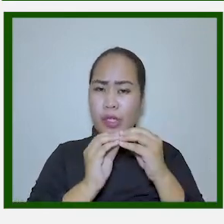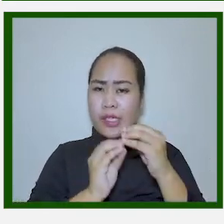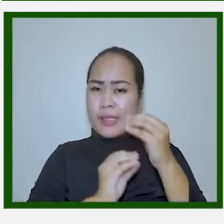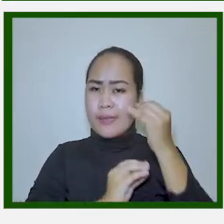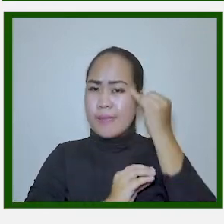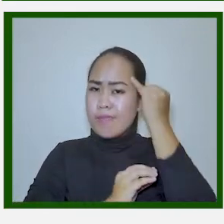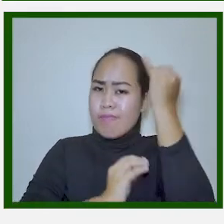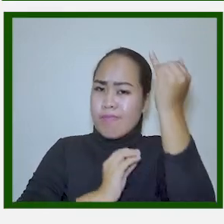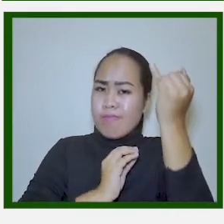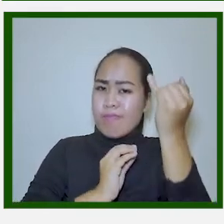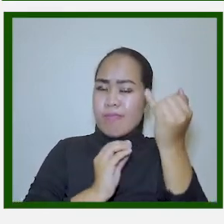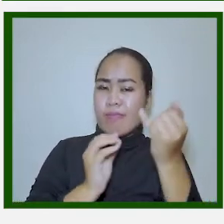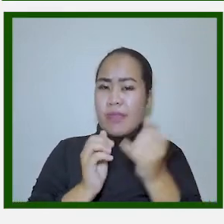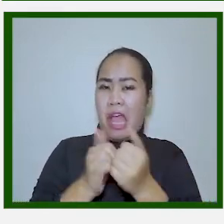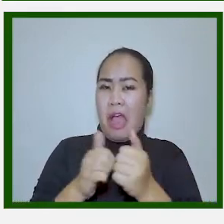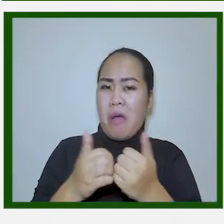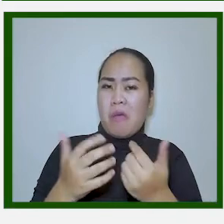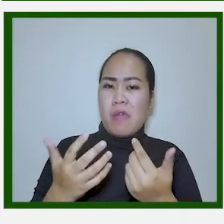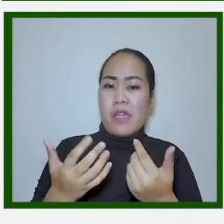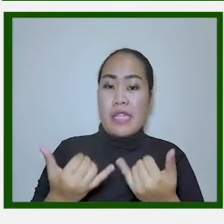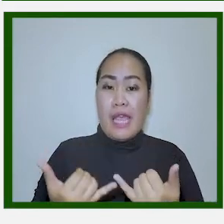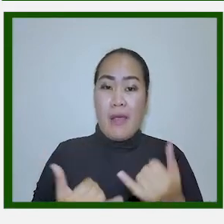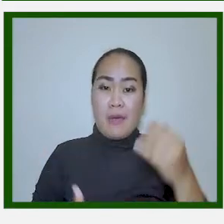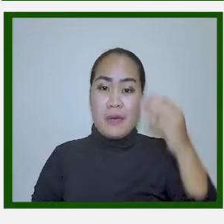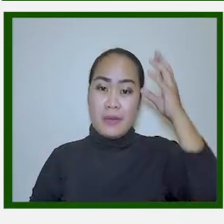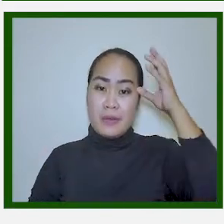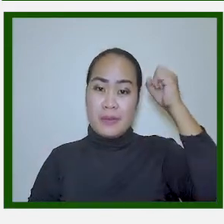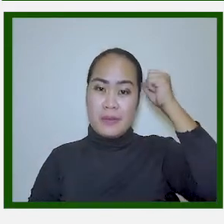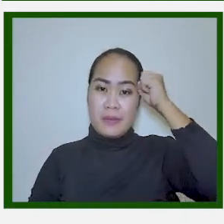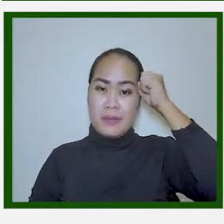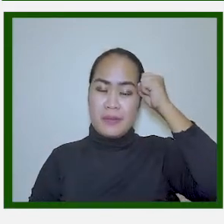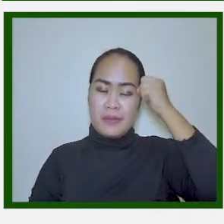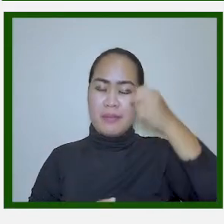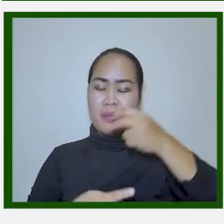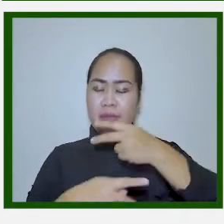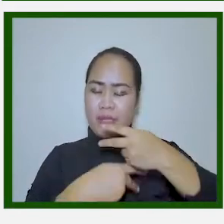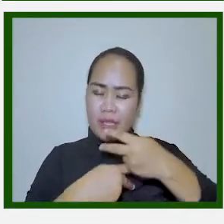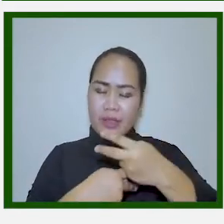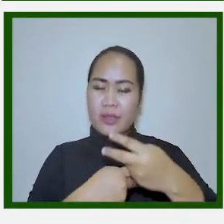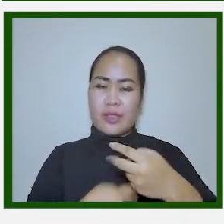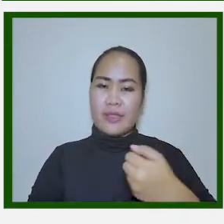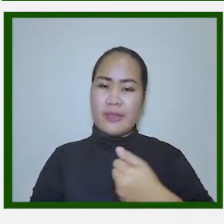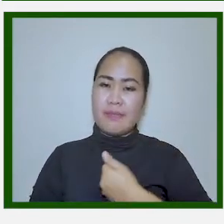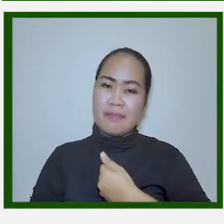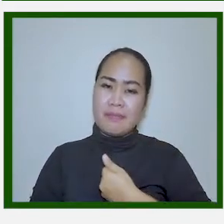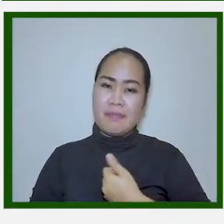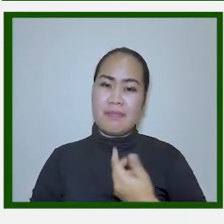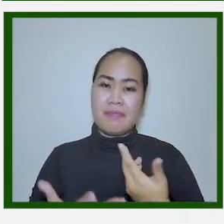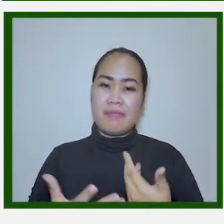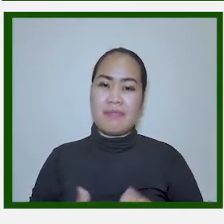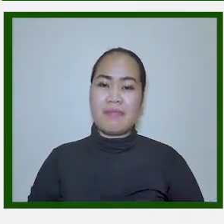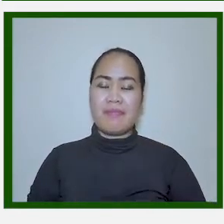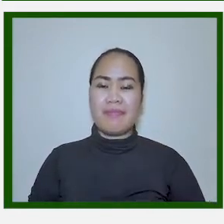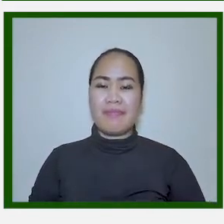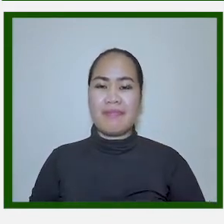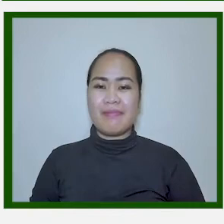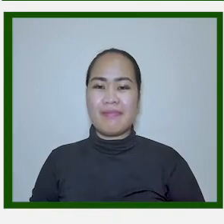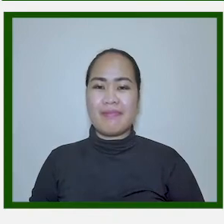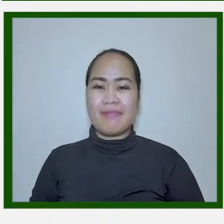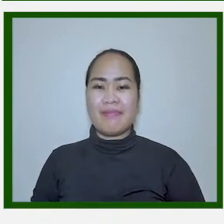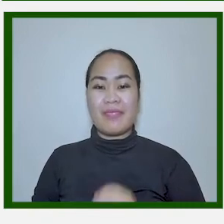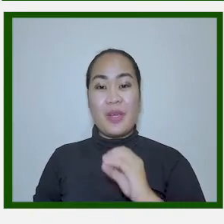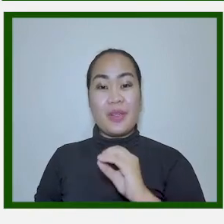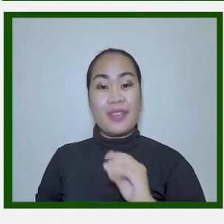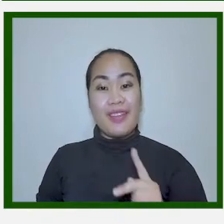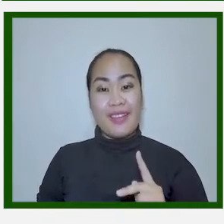sa pagproteksyon sa ating mga sarili. Okay, so important things to remember, mga kabarangay. So always